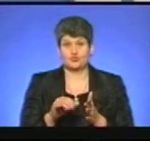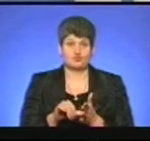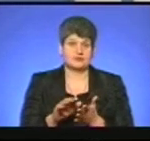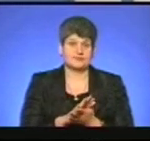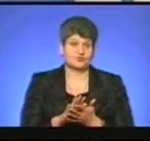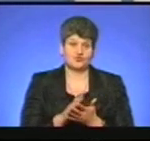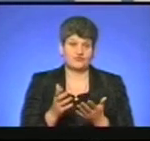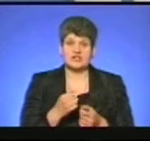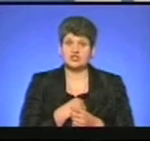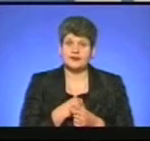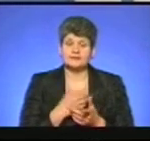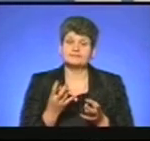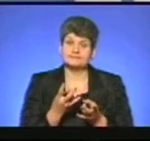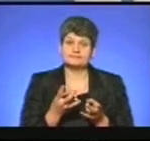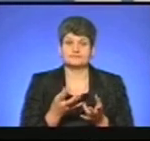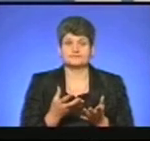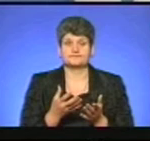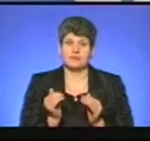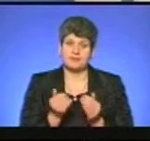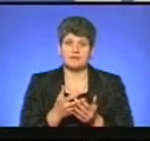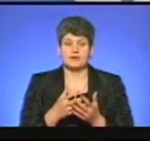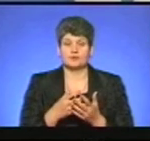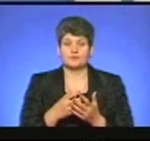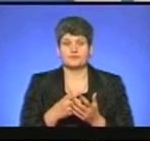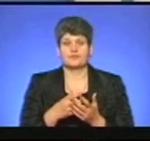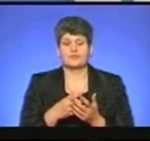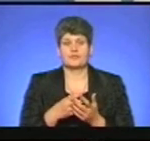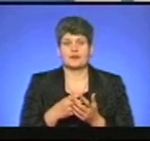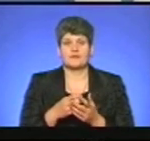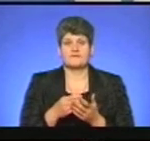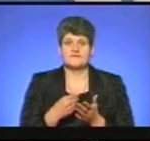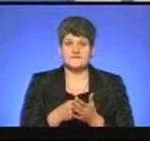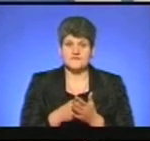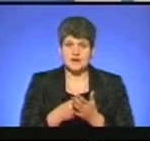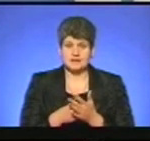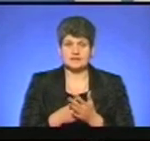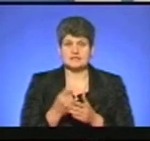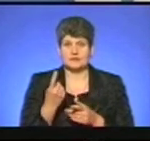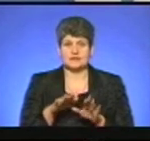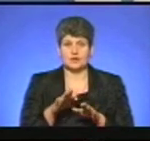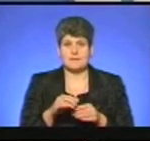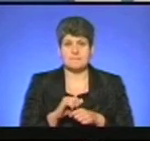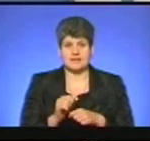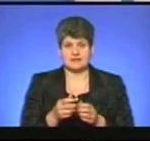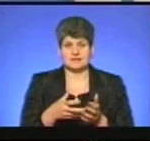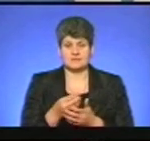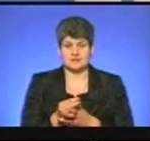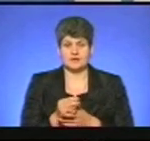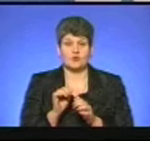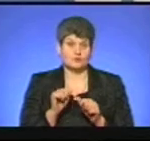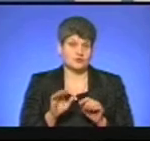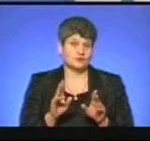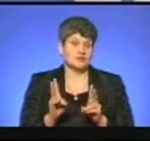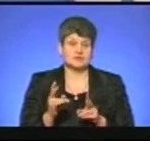безкоштовна. Так, на жаль, прийдеться мінімальну якусь собівартість за кілограм мандаринів оплатити. Ну, можливо, після цього ефіру